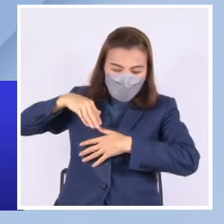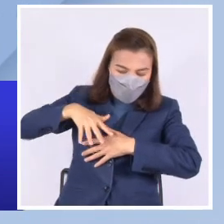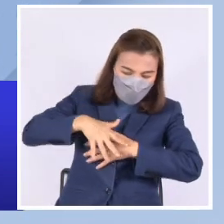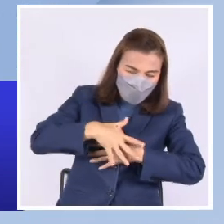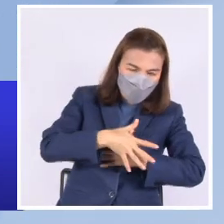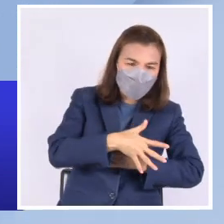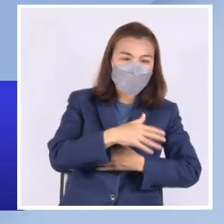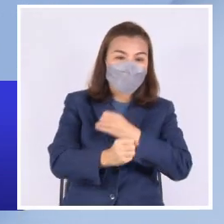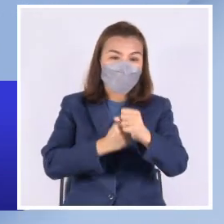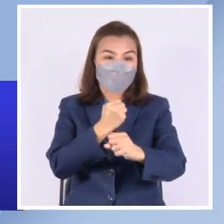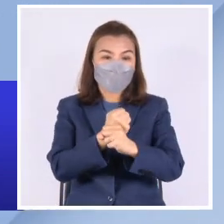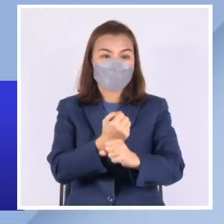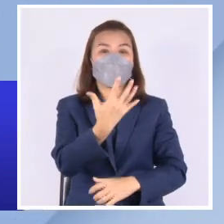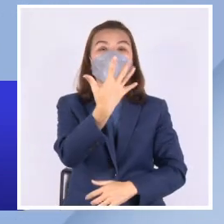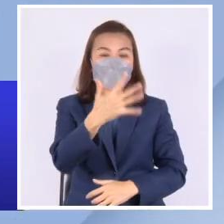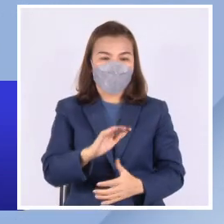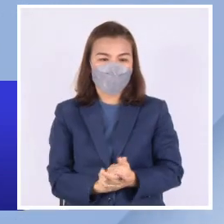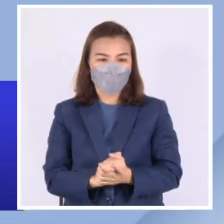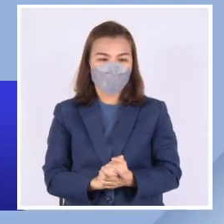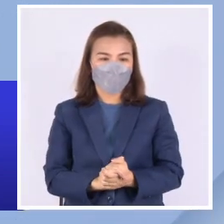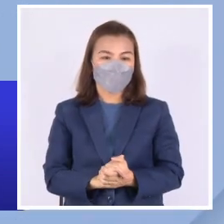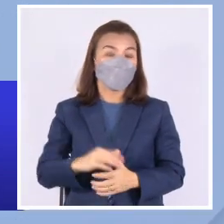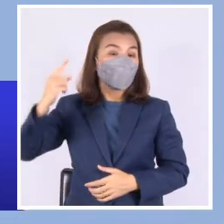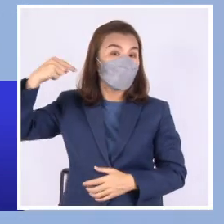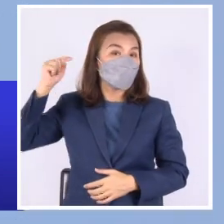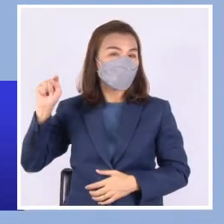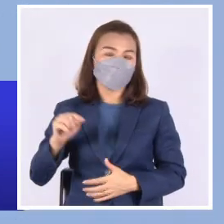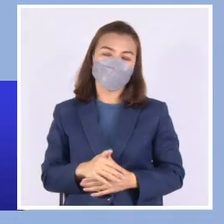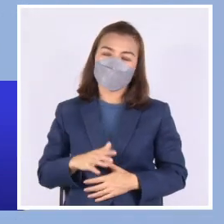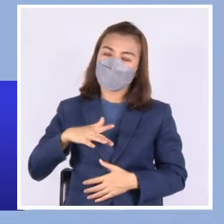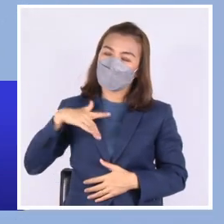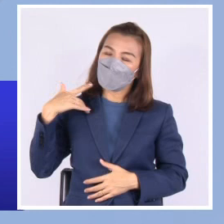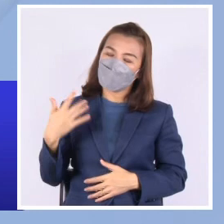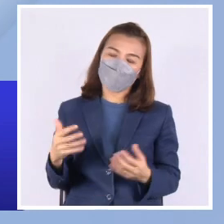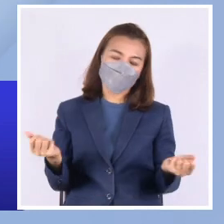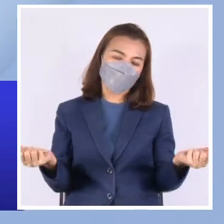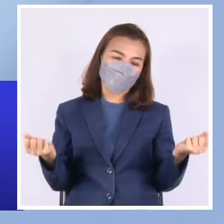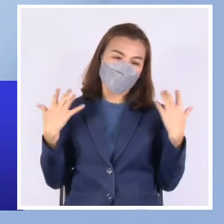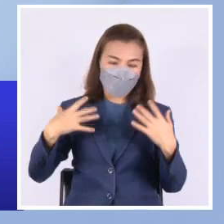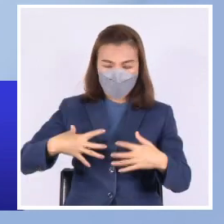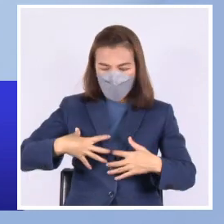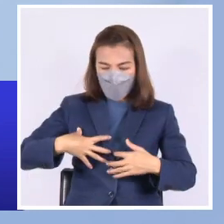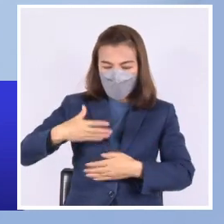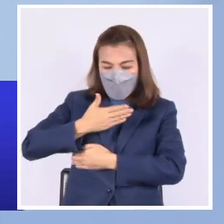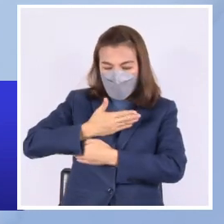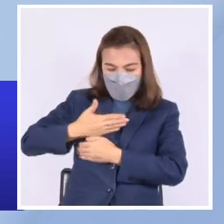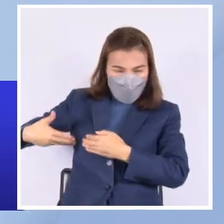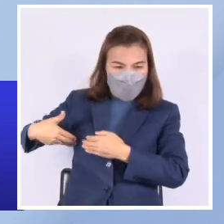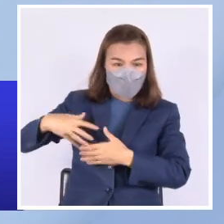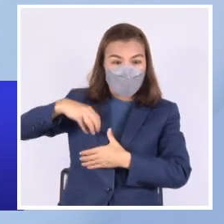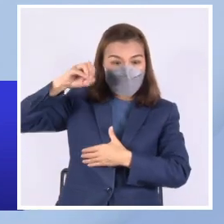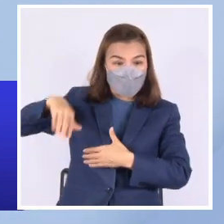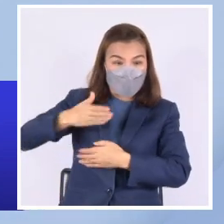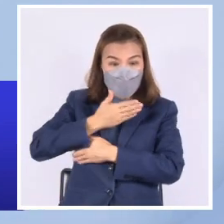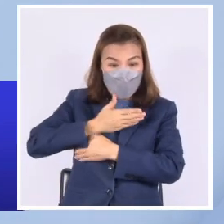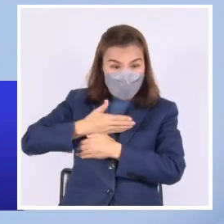ปีอะค่ะคุณผู้ชมแล้วคุณนกเนี่ยคือจะต้องพบกับความทรมานเพราะการเป็นมะเร็งเต้านมเนี่ยจะต้องตัดเต้านมทิ้งรักษ